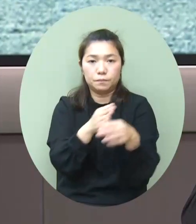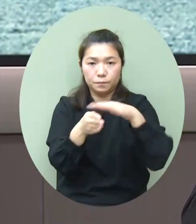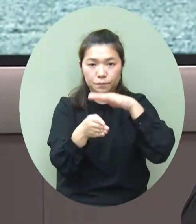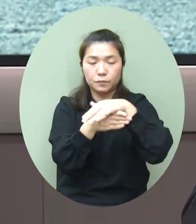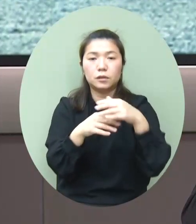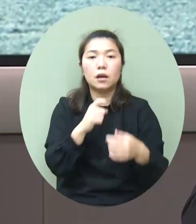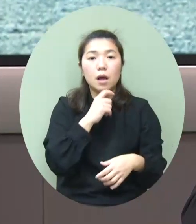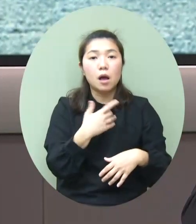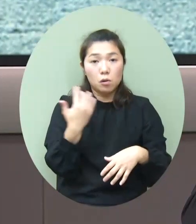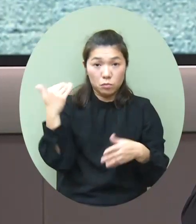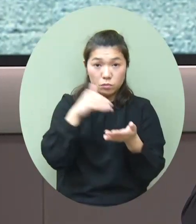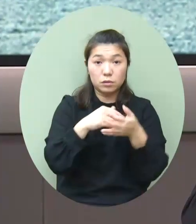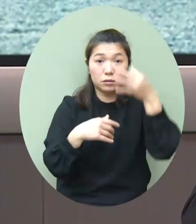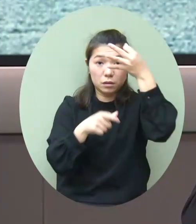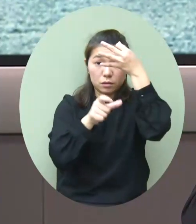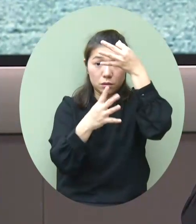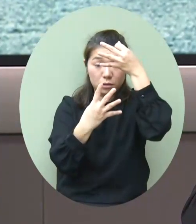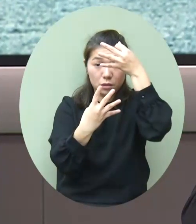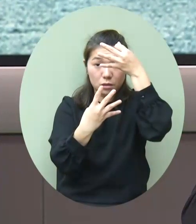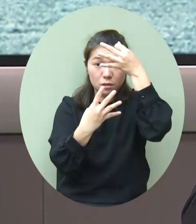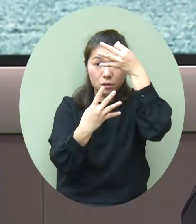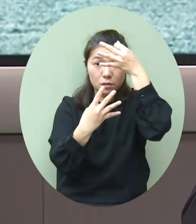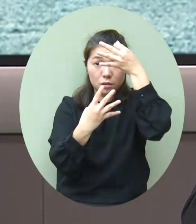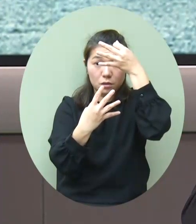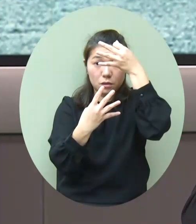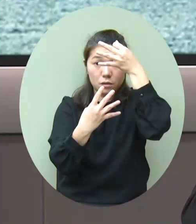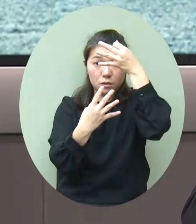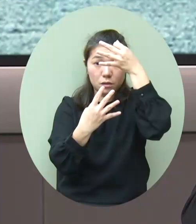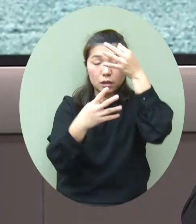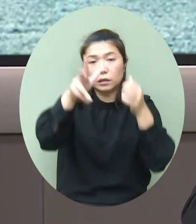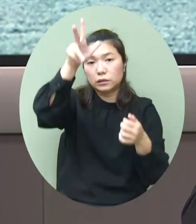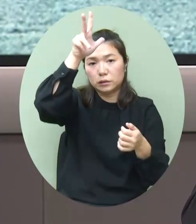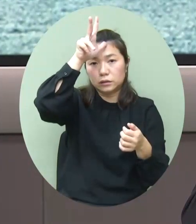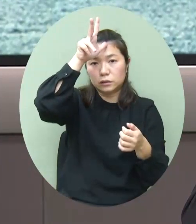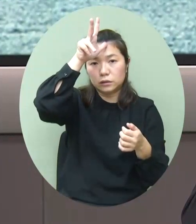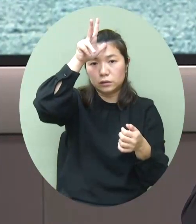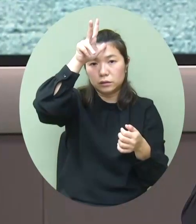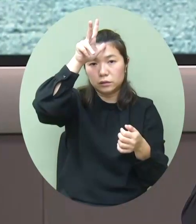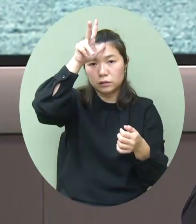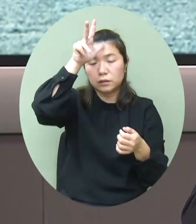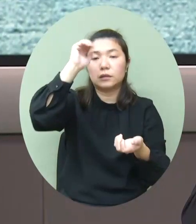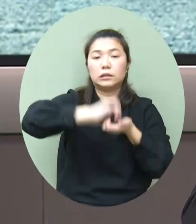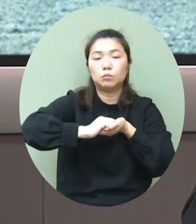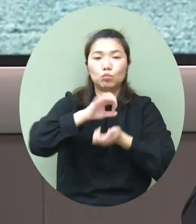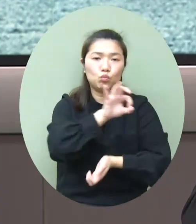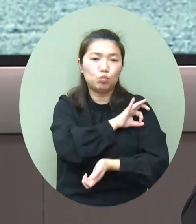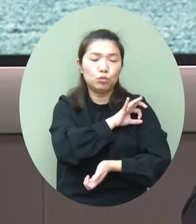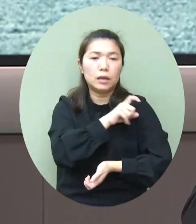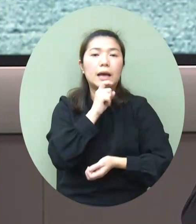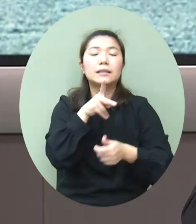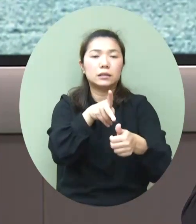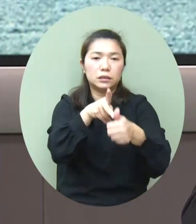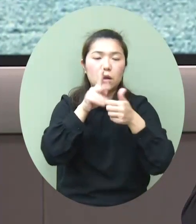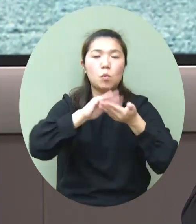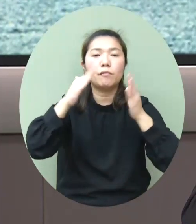3月4号开始呢，香港癌症协会也借出一些位置给卫生